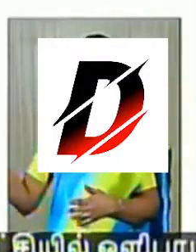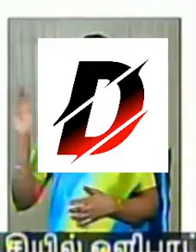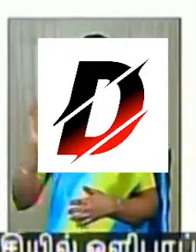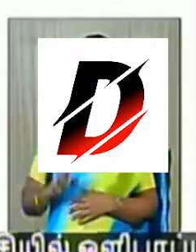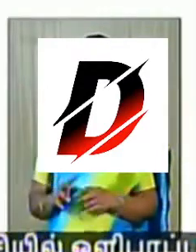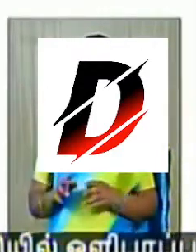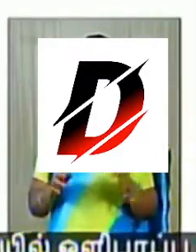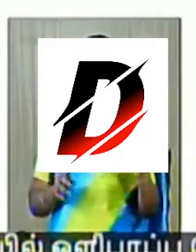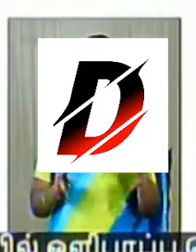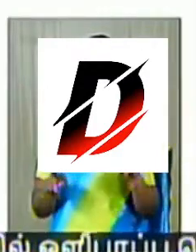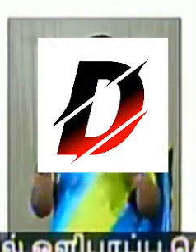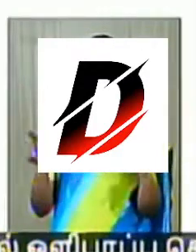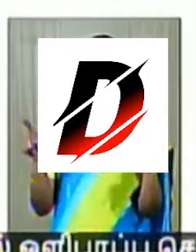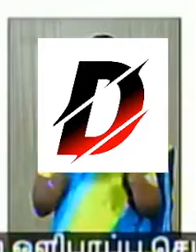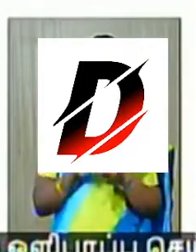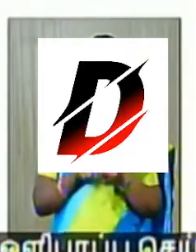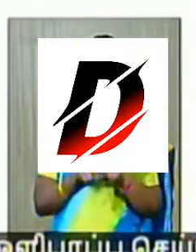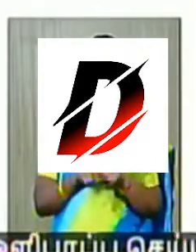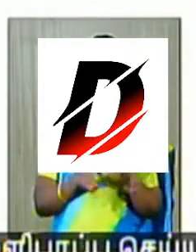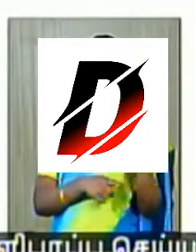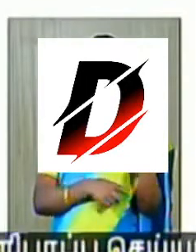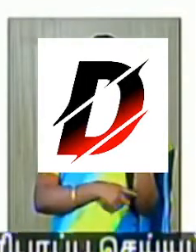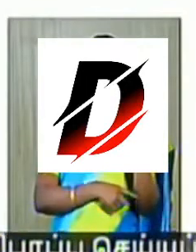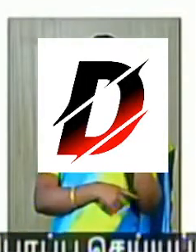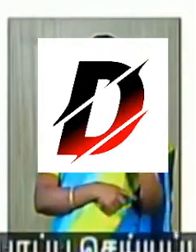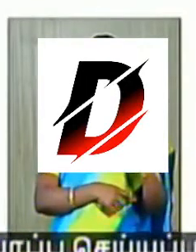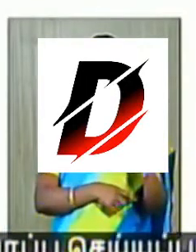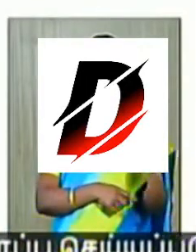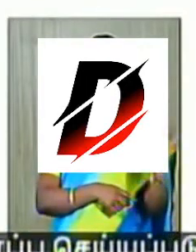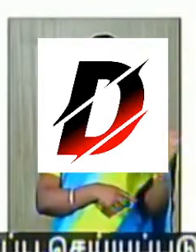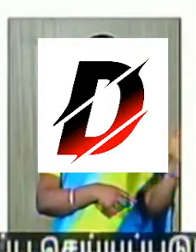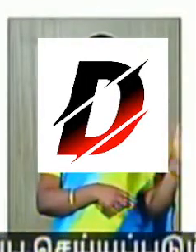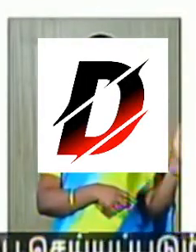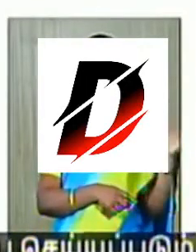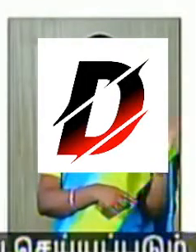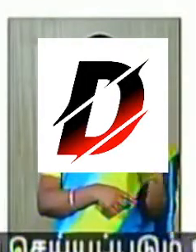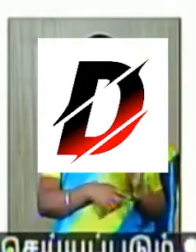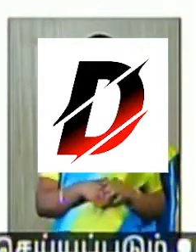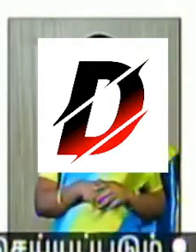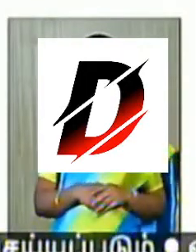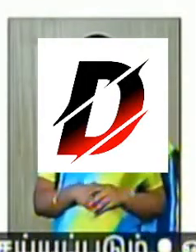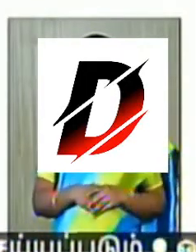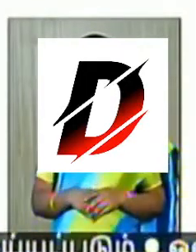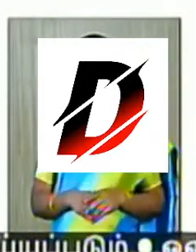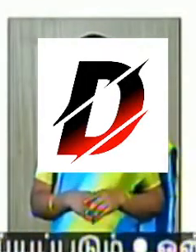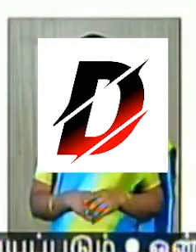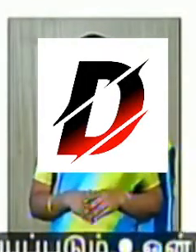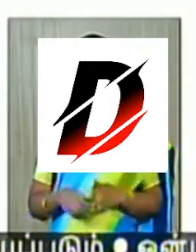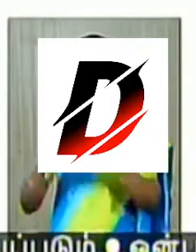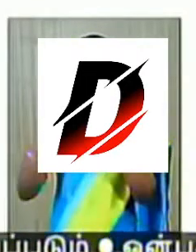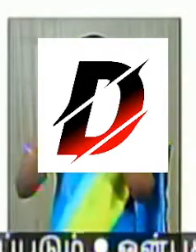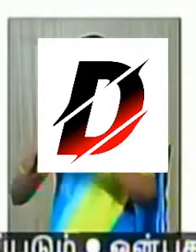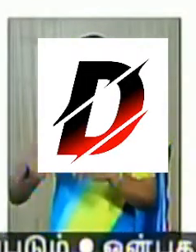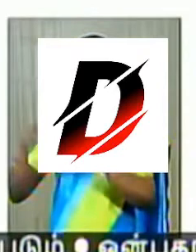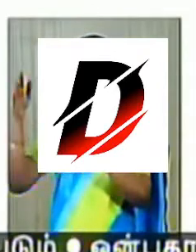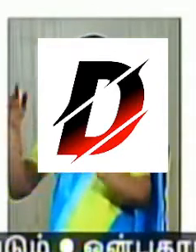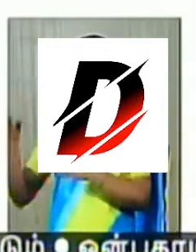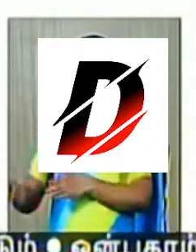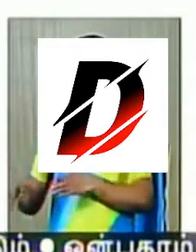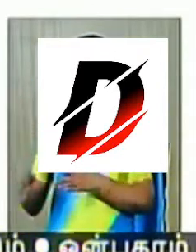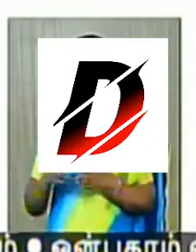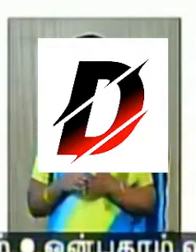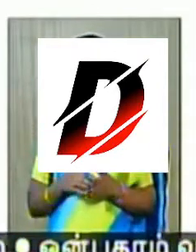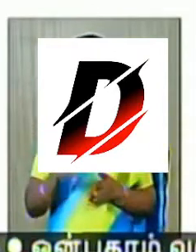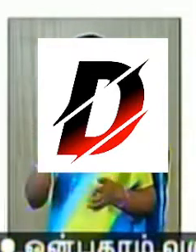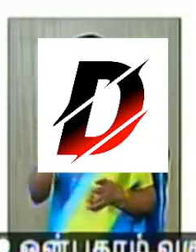2.46 போட வேண்டியதான் இப்போ கூட்டி கூட்டி ஏன்னா அட்டவணை கம்ப்ளீட் ஆகிடும் 0+2 2 2-4 கூட்டினால கிடைப்பது